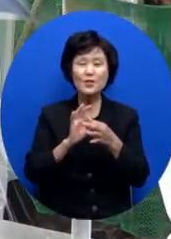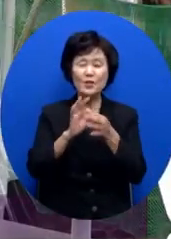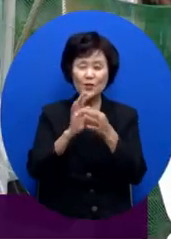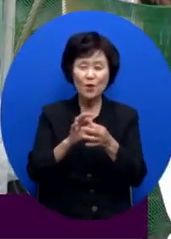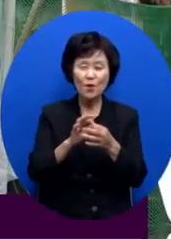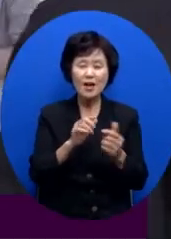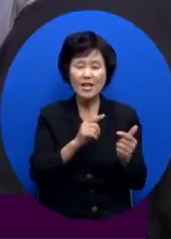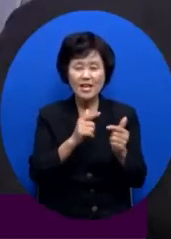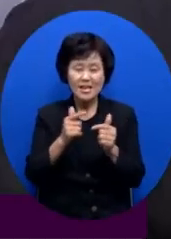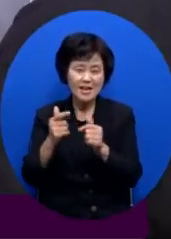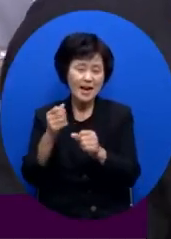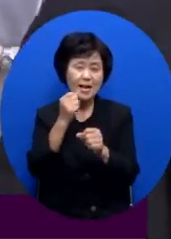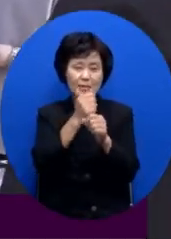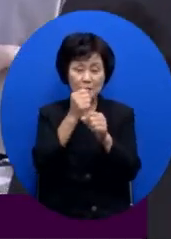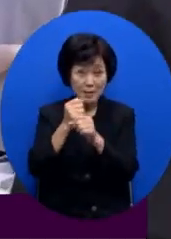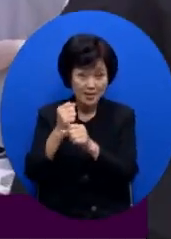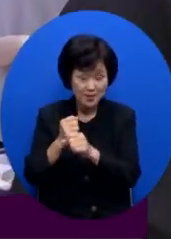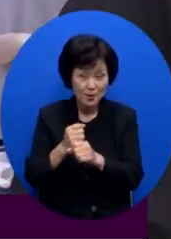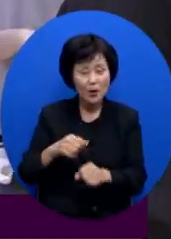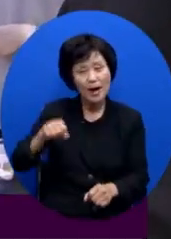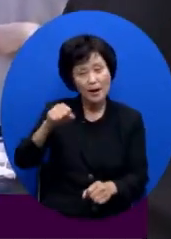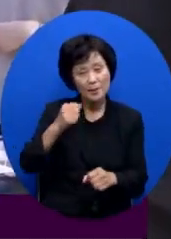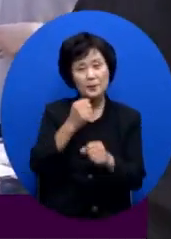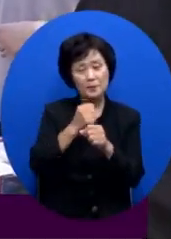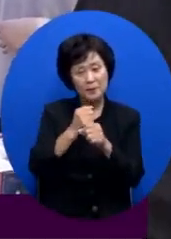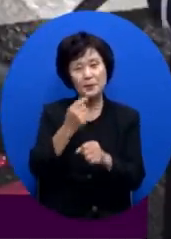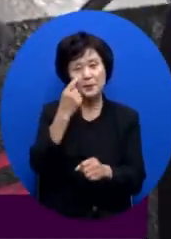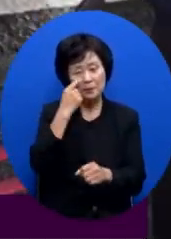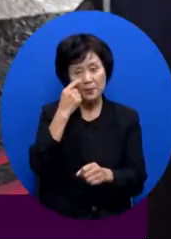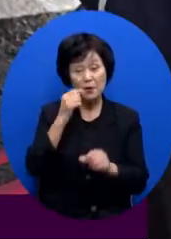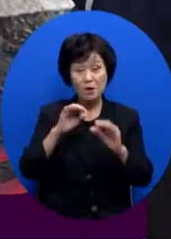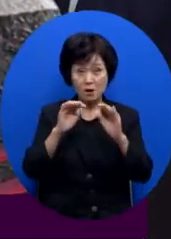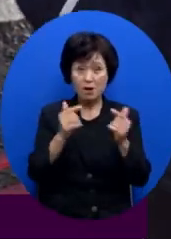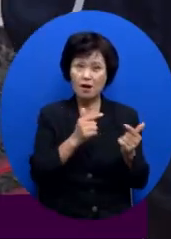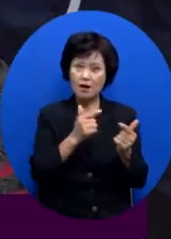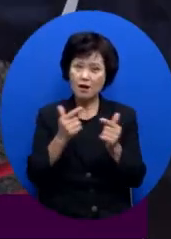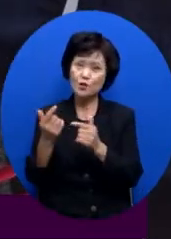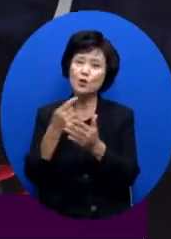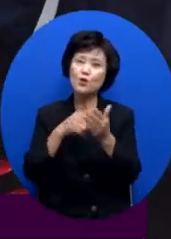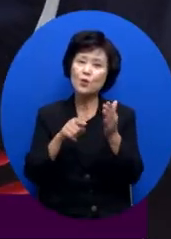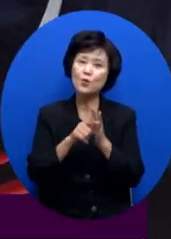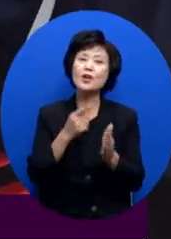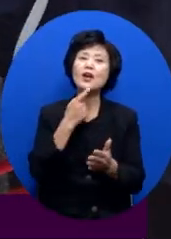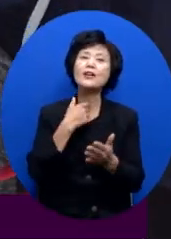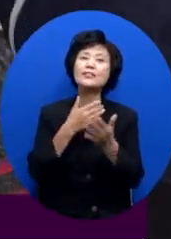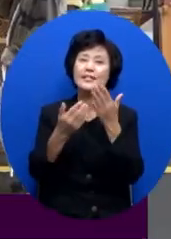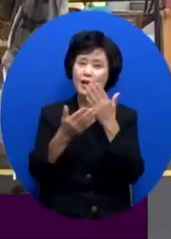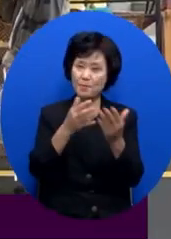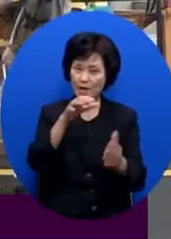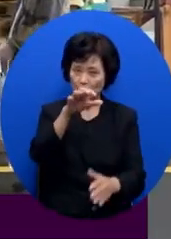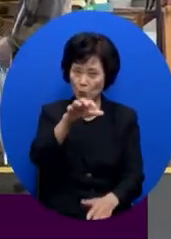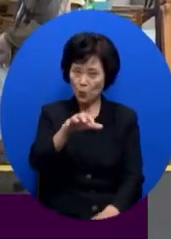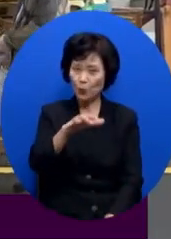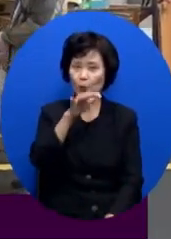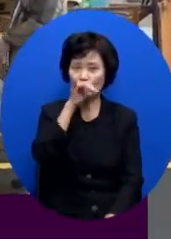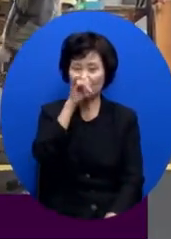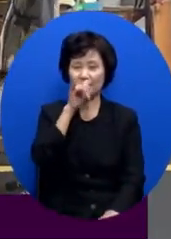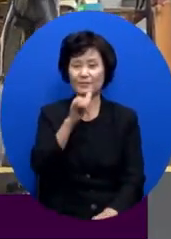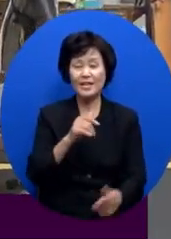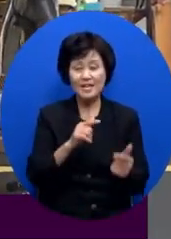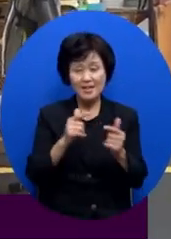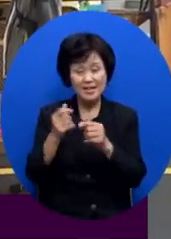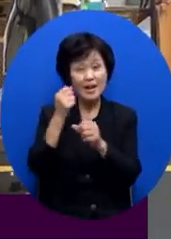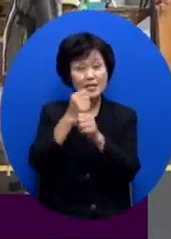만들고 미니 화분이나 에코백도 꾸며봅니다. 아이들을 위한 체험전도 있습니다. 슬라임 만들기와 레고 만들기